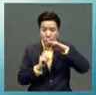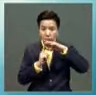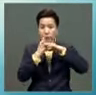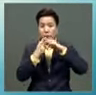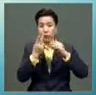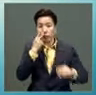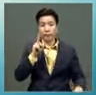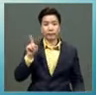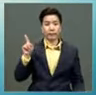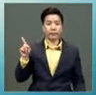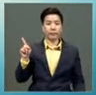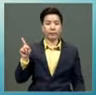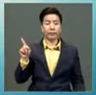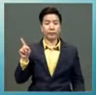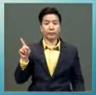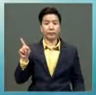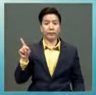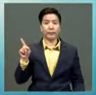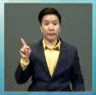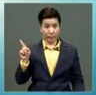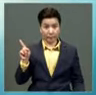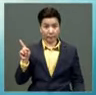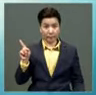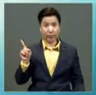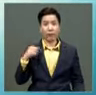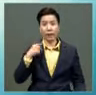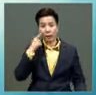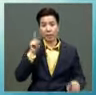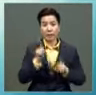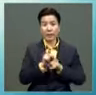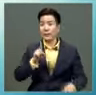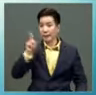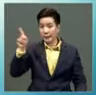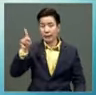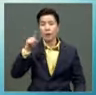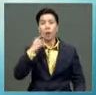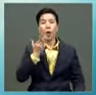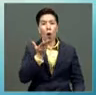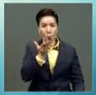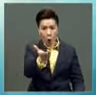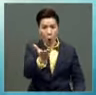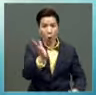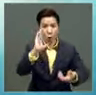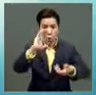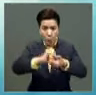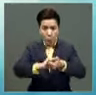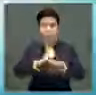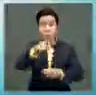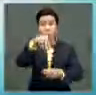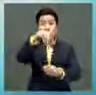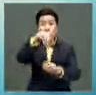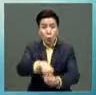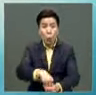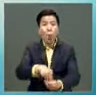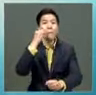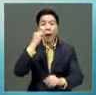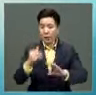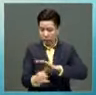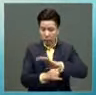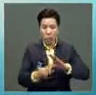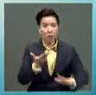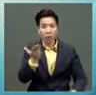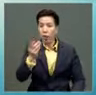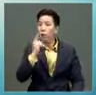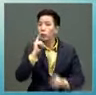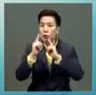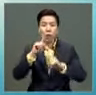นี่ยฮะท่านเป็นผู้ที่สแกนจะมีข้อความตรงนี้อยู่ก็จะบอกขอความร่วมมือท่านกักตัวเองอยู่ที่บ้านและให้ติดต่อกลับที่ท